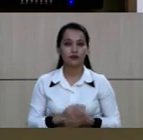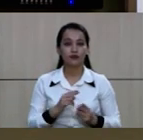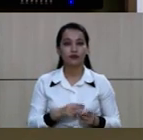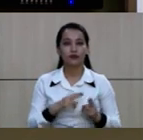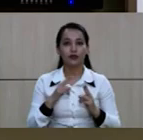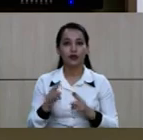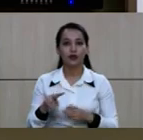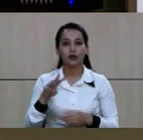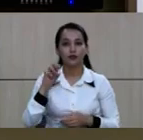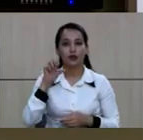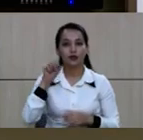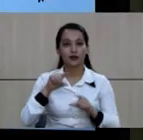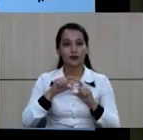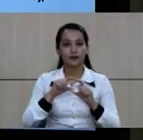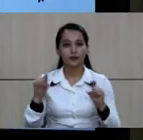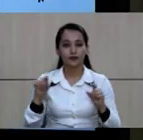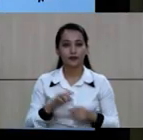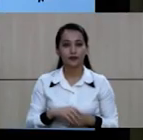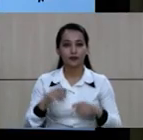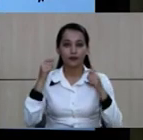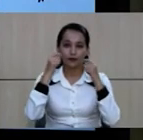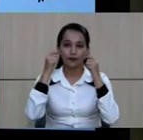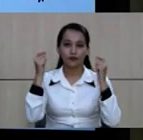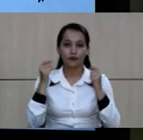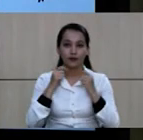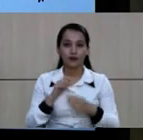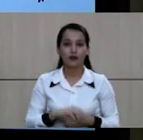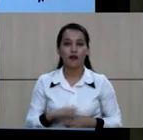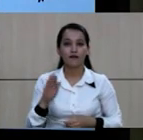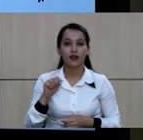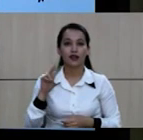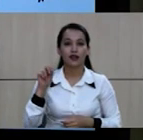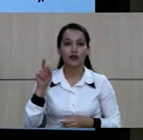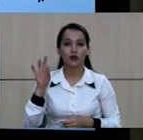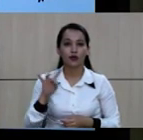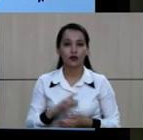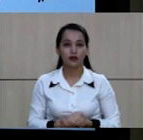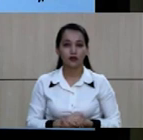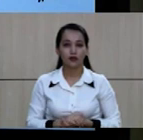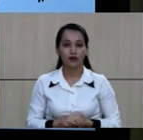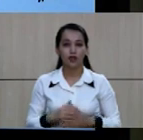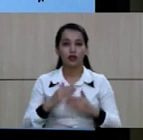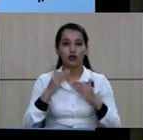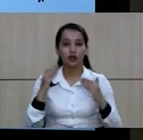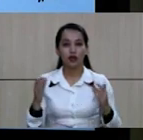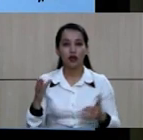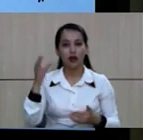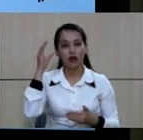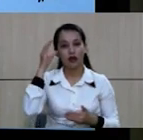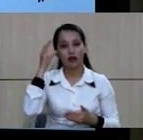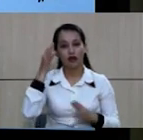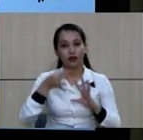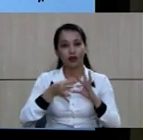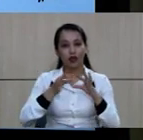Navbatdagi masal maymun bilan najjor masalidir. Bunda ham juda katta hikmat yashiringan,